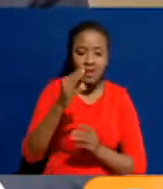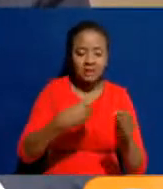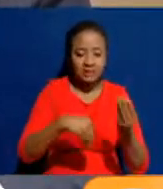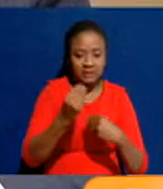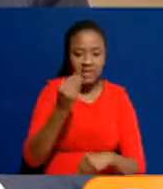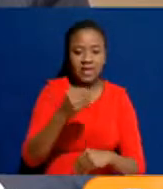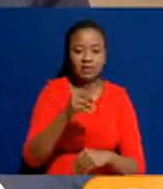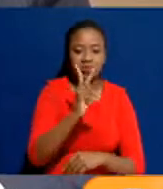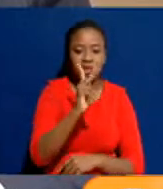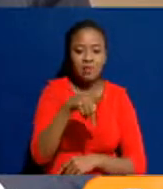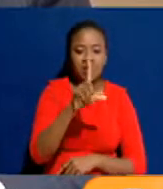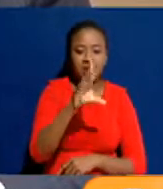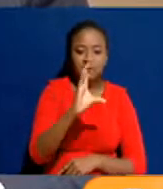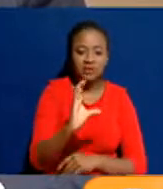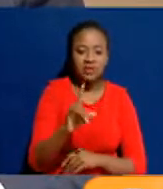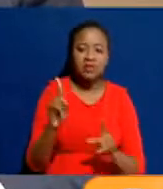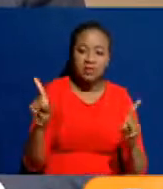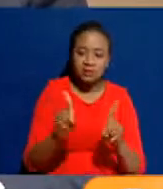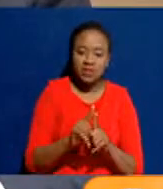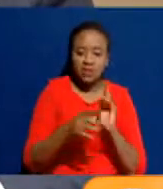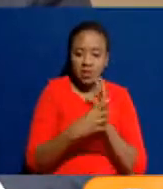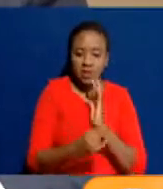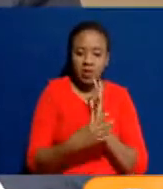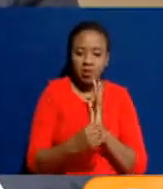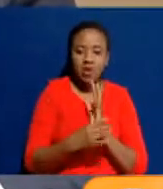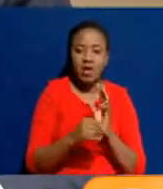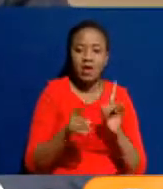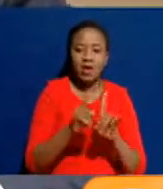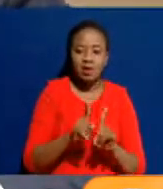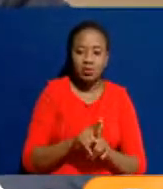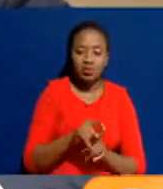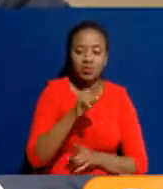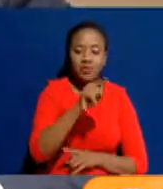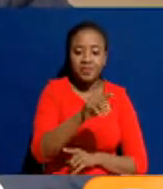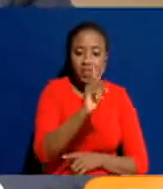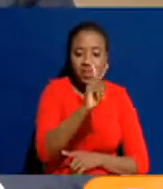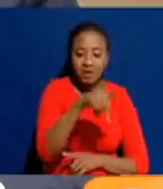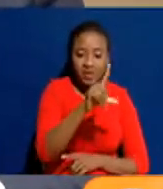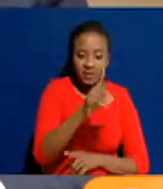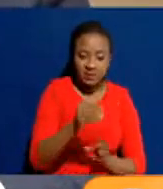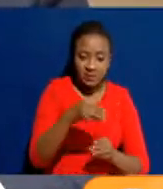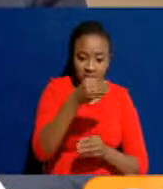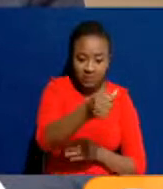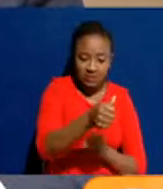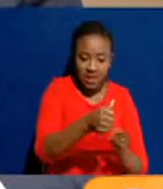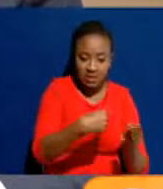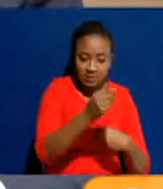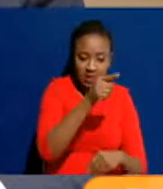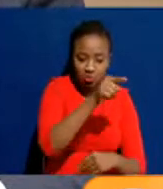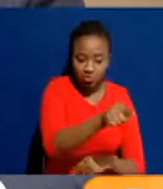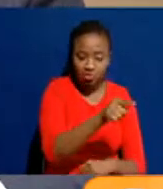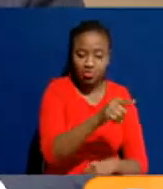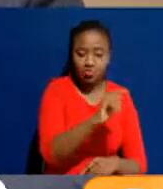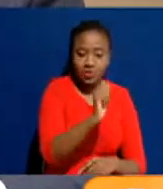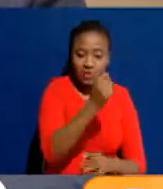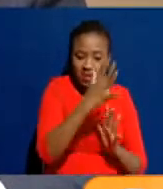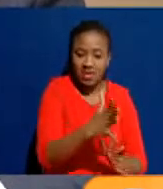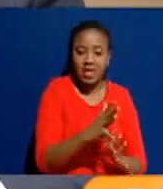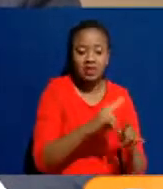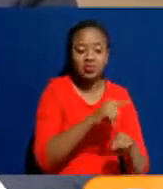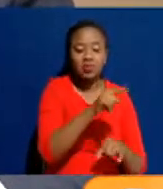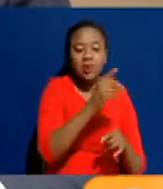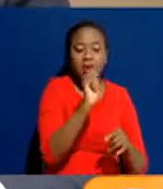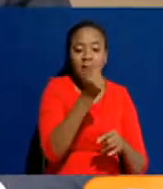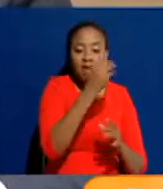pia. Dola. Nao Kenya Power inakuuzia na Kenya shilling. So anytime Kenya shilling loses